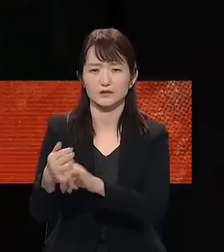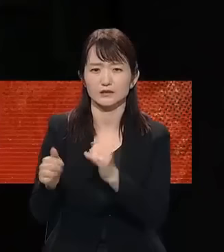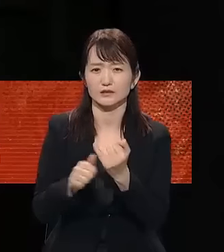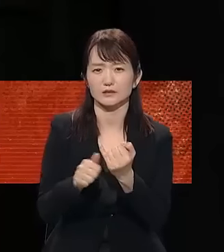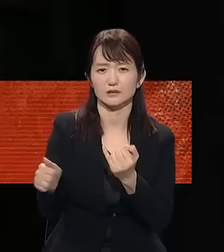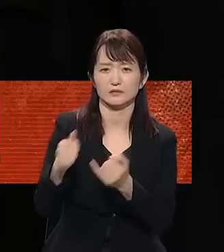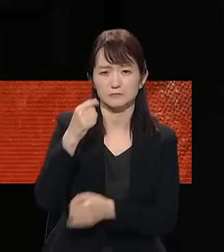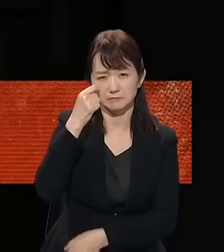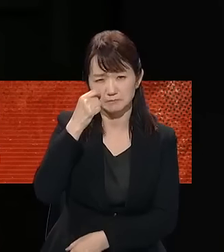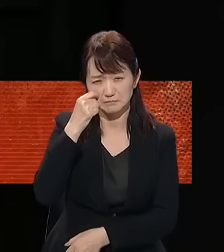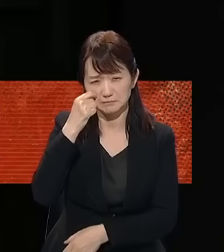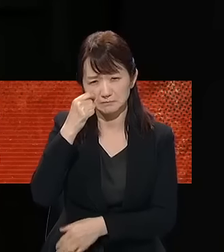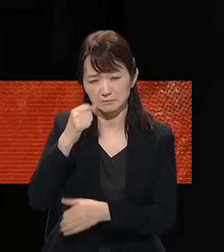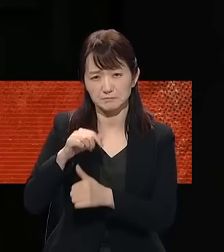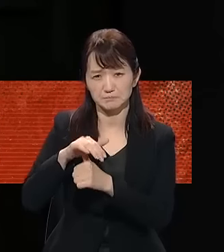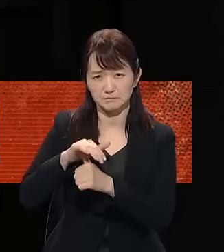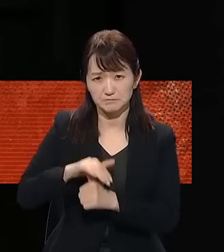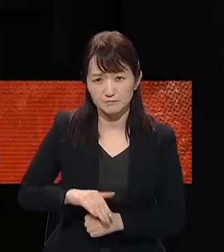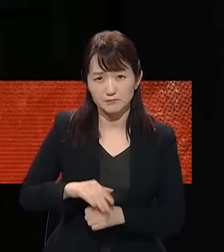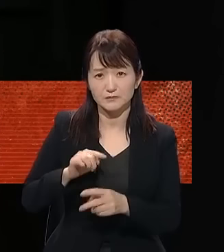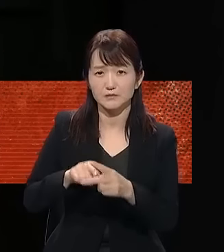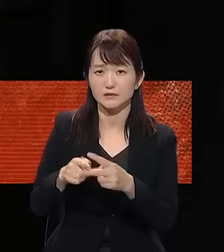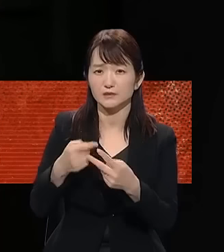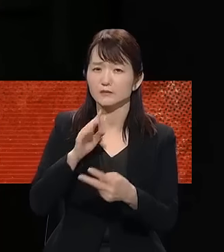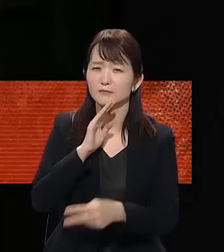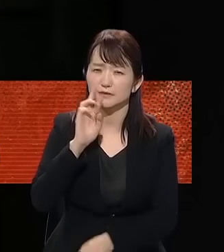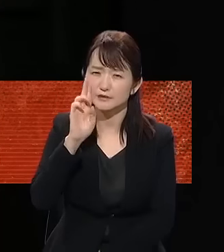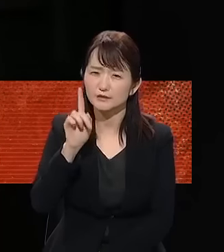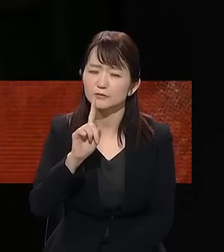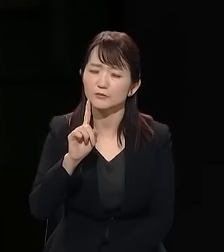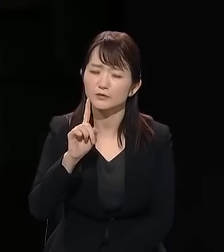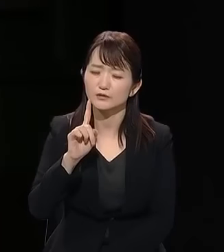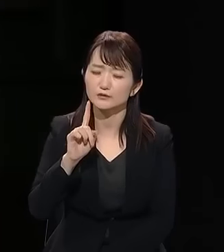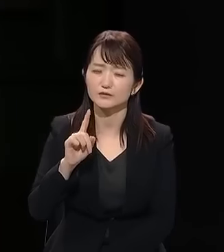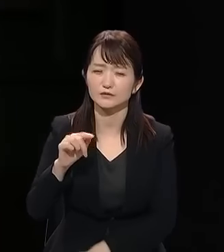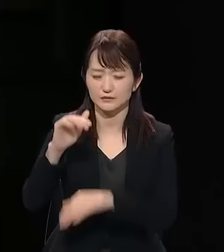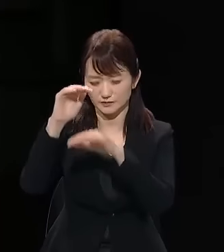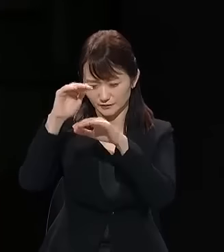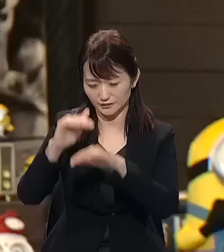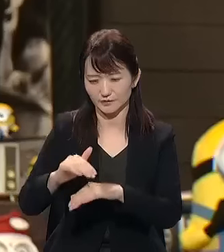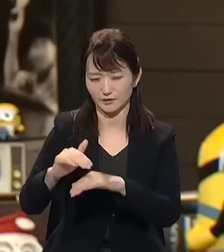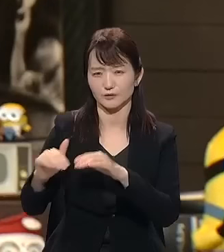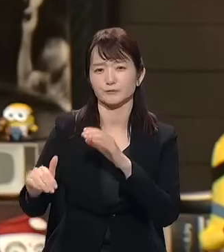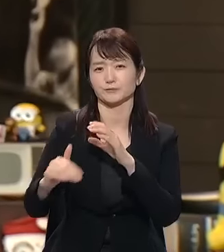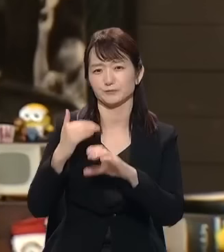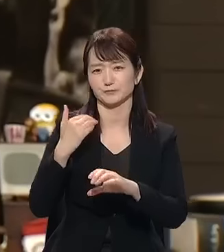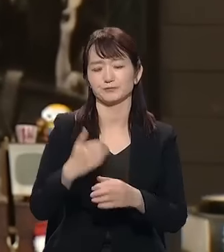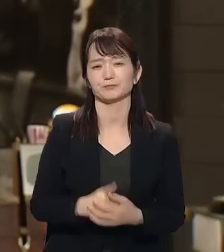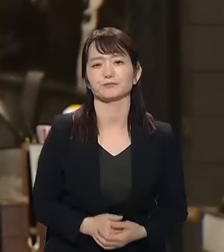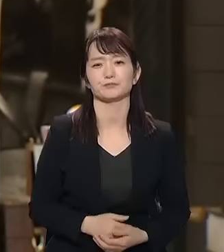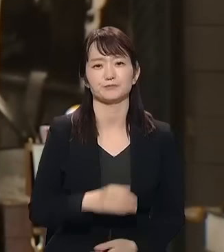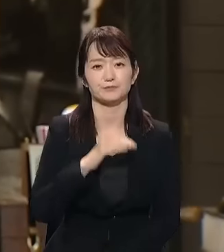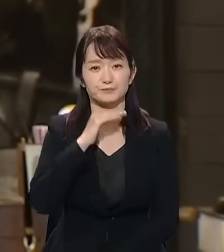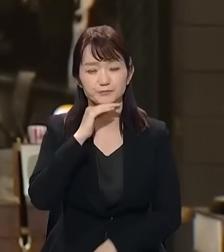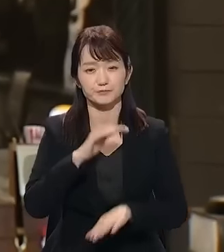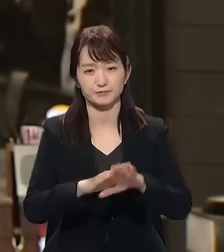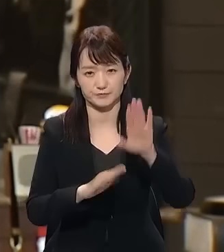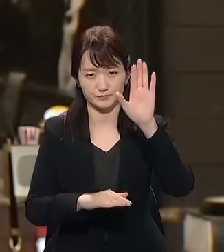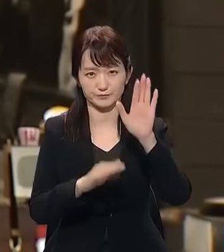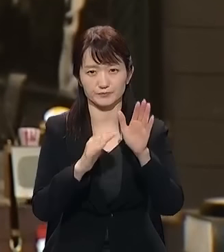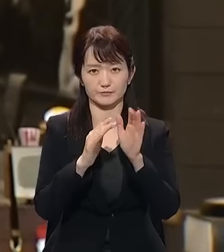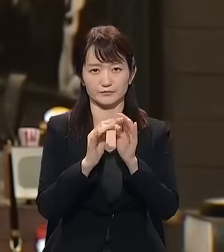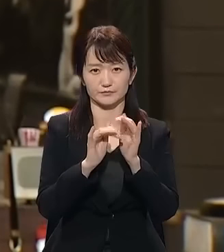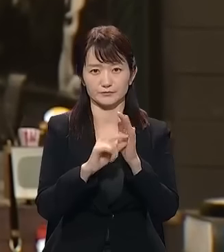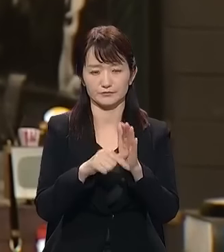마음을 누르고 이해를 해 주는게 맞는 건지 사연을 보내 주셨습니다 자 그렇군요 기다리고 기다리셨던 부처 핸접 타임